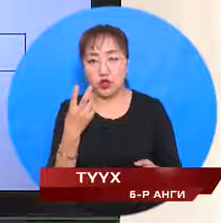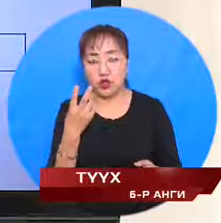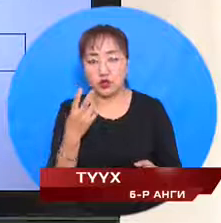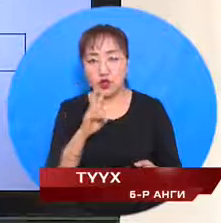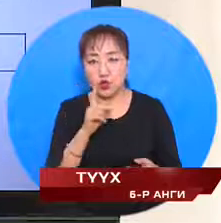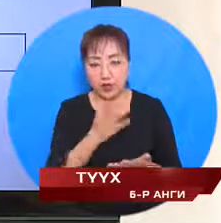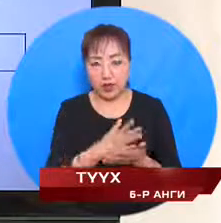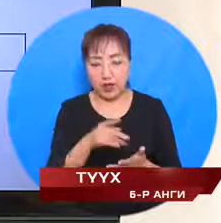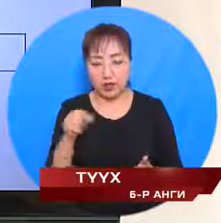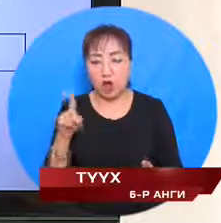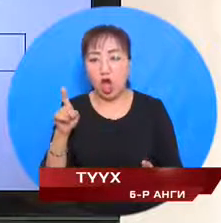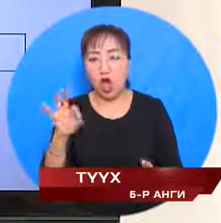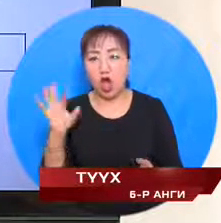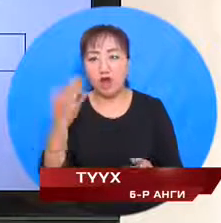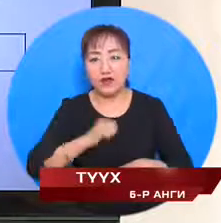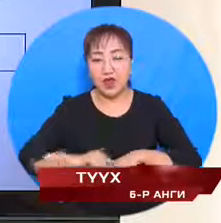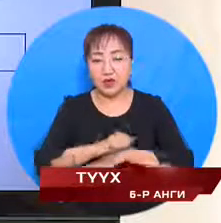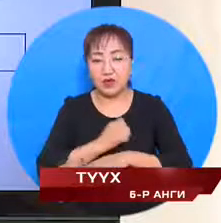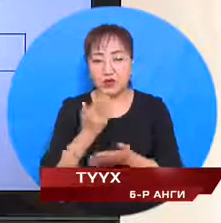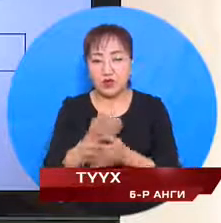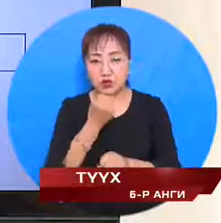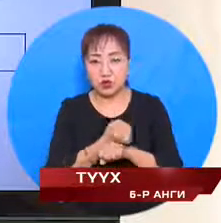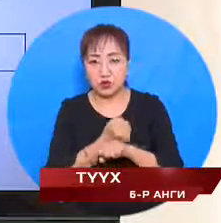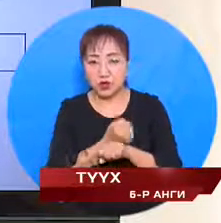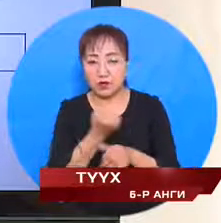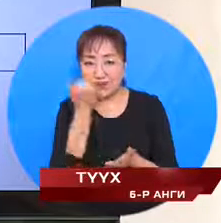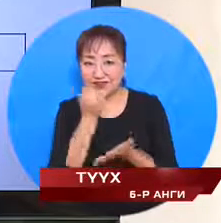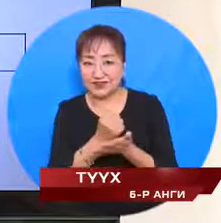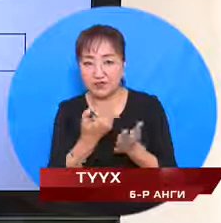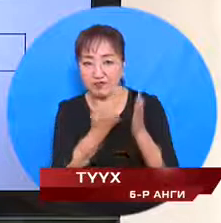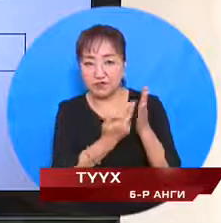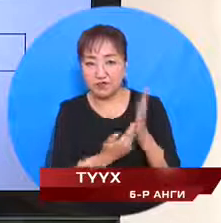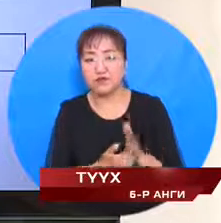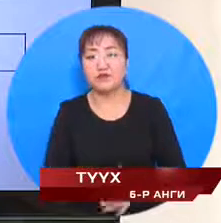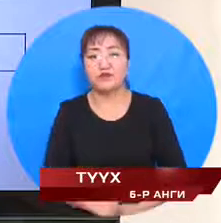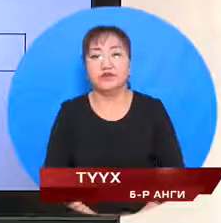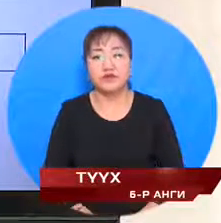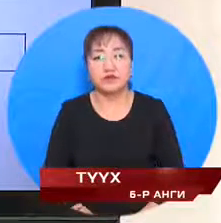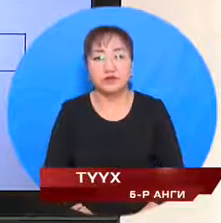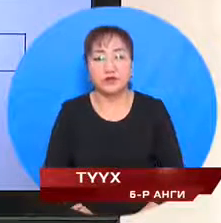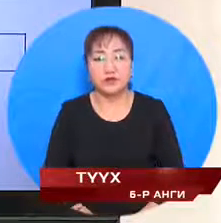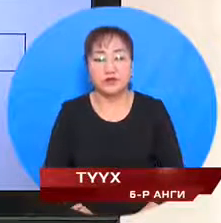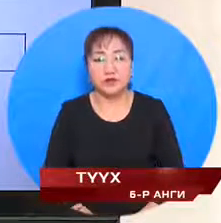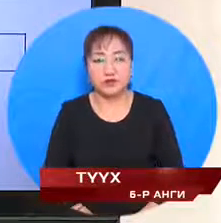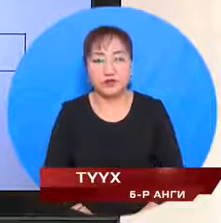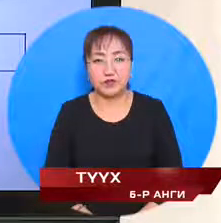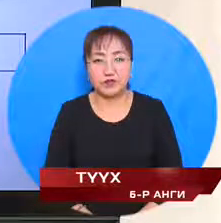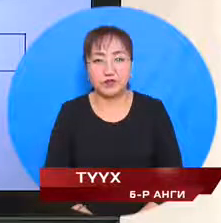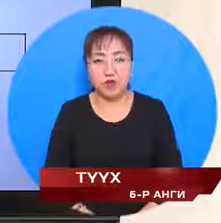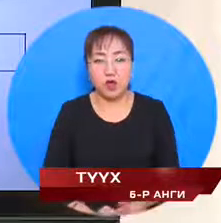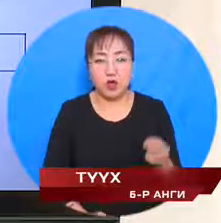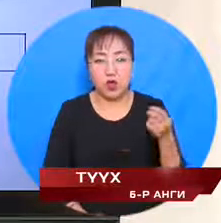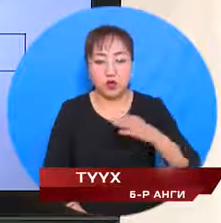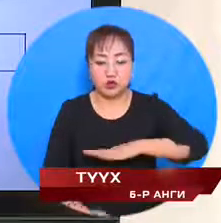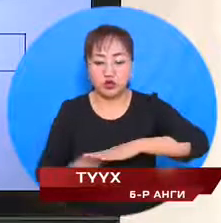зүргээр нь бол гэрчил байсан байна. За мөн хөндлөнгийн 2-р асуулт буюу Монгол нутагт бий болсон буюу хүннү гүрний дараа